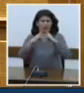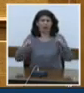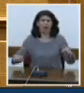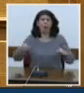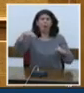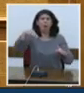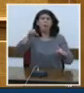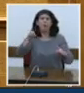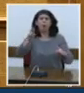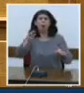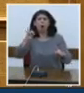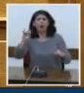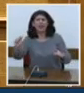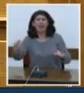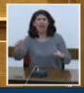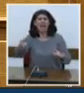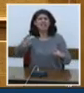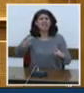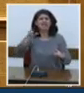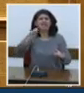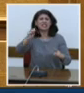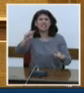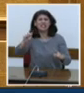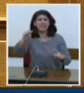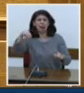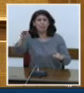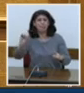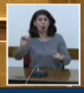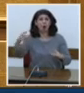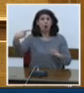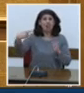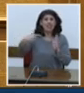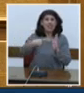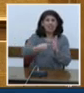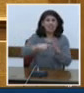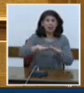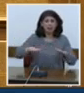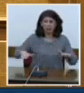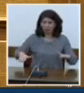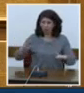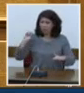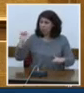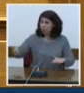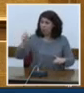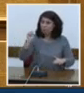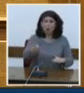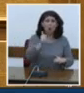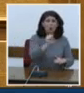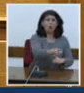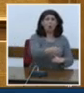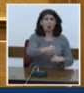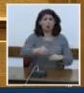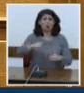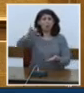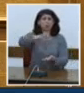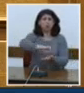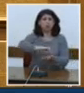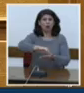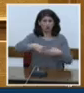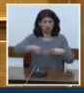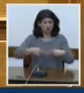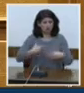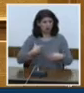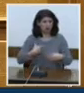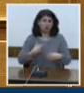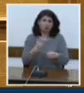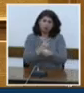της Σάμου. 1.000 παιδιά, τα οποία ήταν εκτεθειμένα στην έρημο των πόλεων, εκδιδόμενα πολύ συχνά, για 5 και